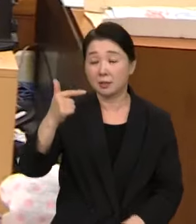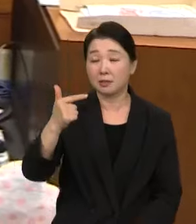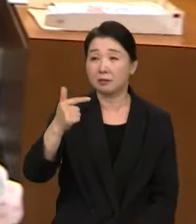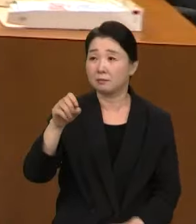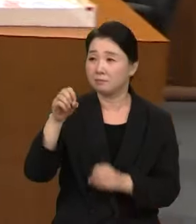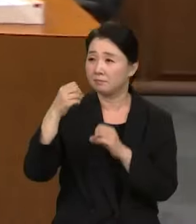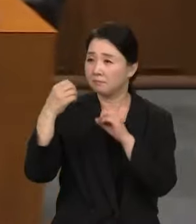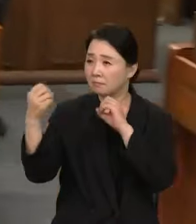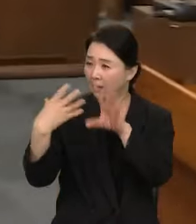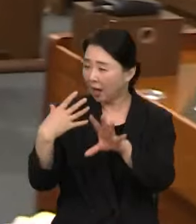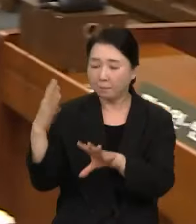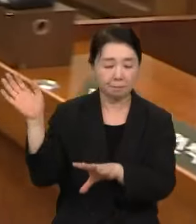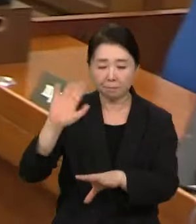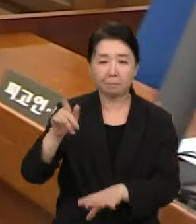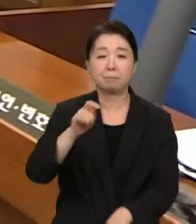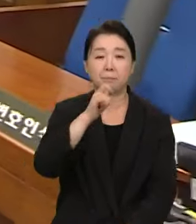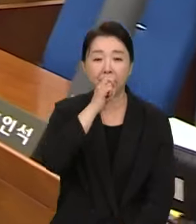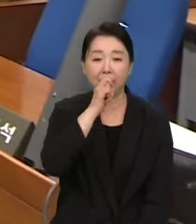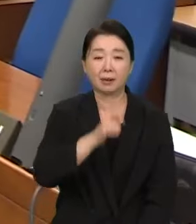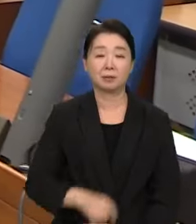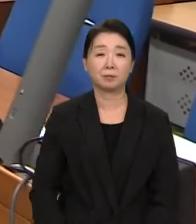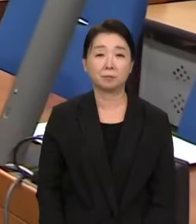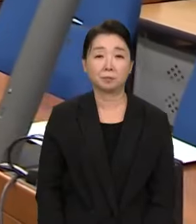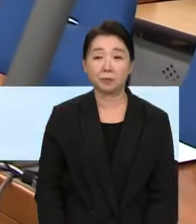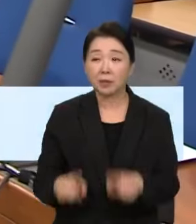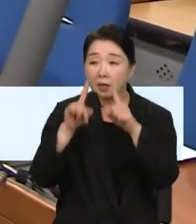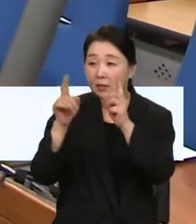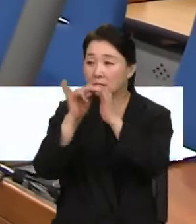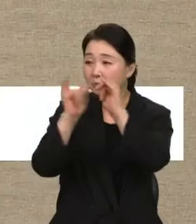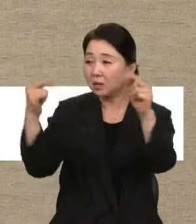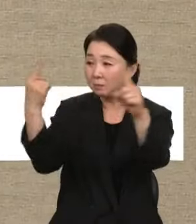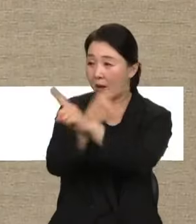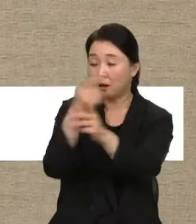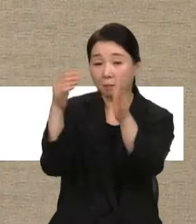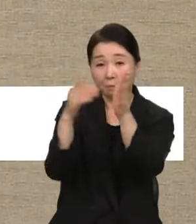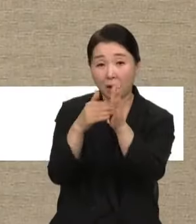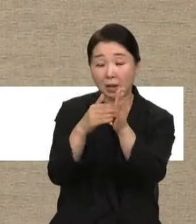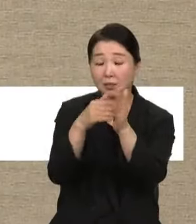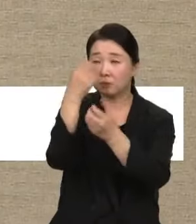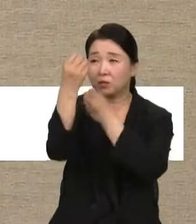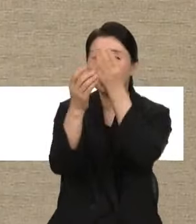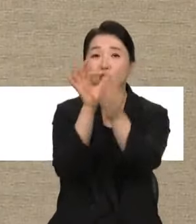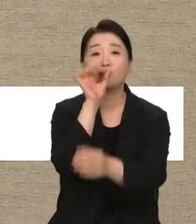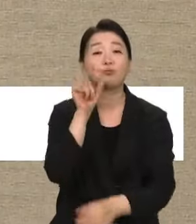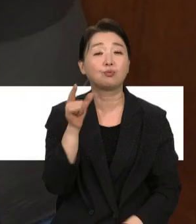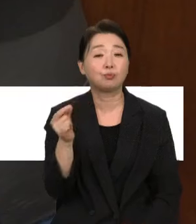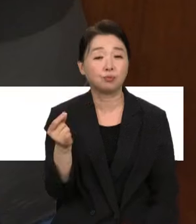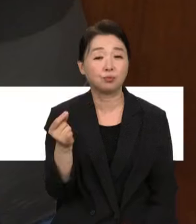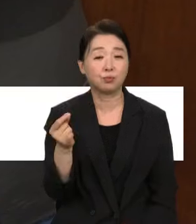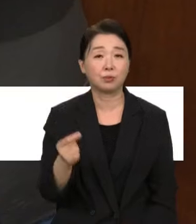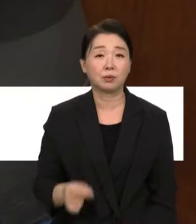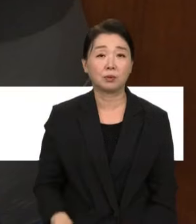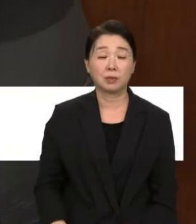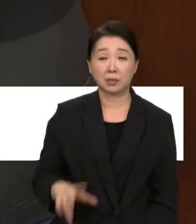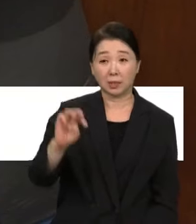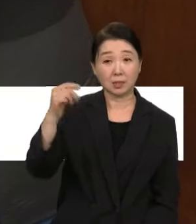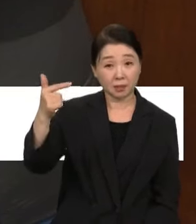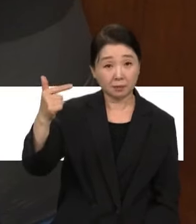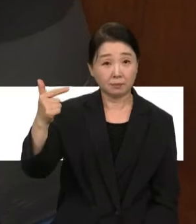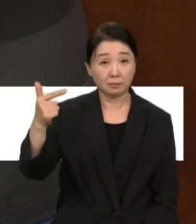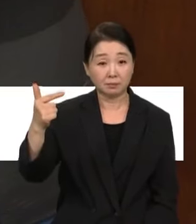답변을 거부했습니다. 피의자로 전환될 가능성이 있는 만큼 진술할 수 없다는 취지입니다. 신 씨는